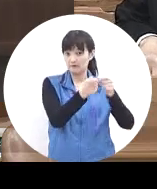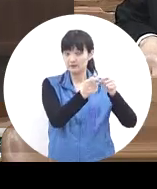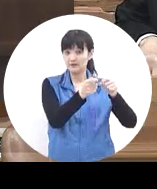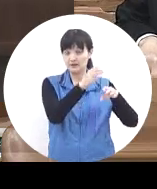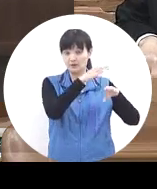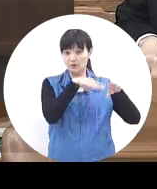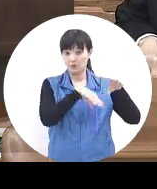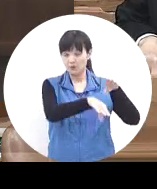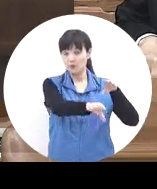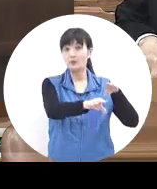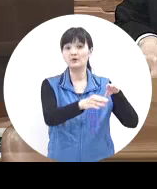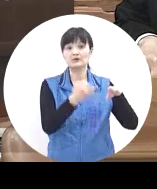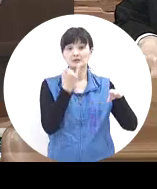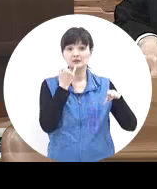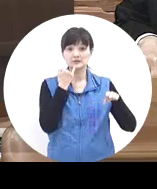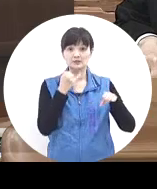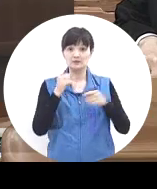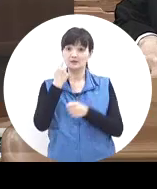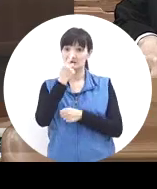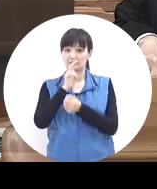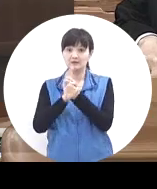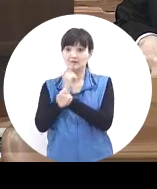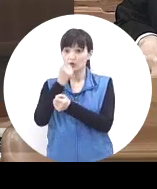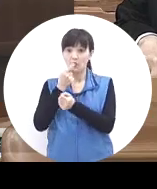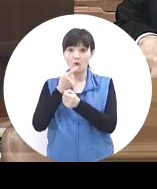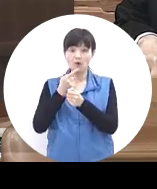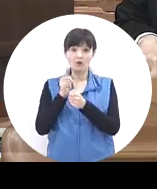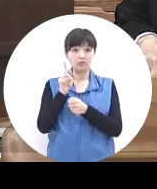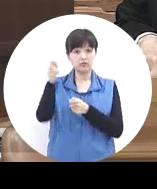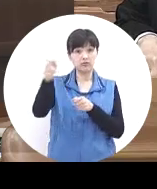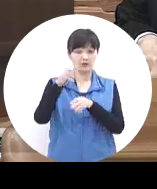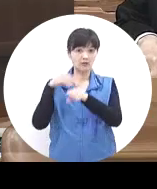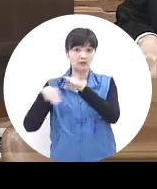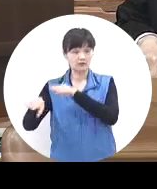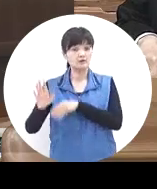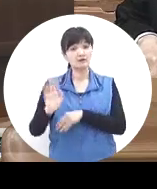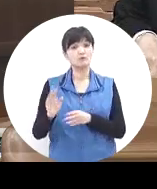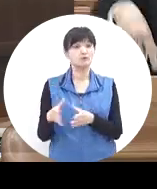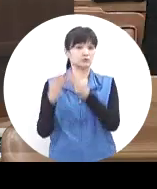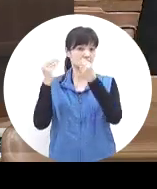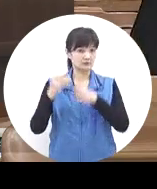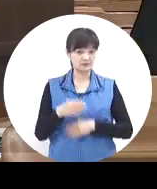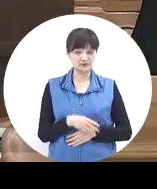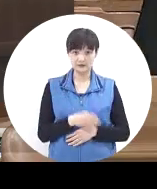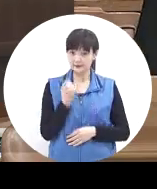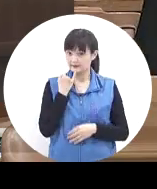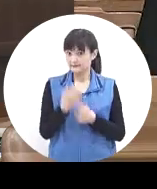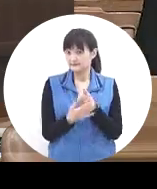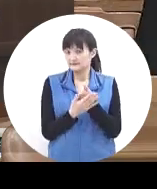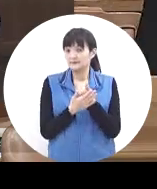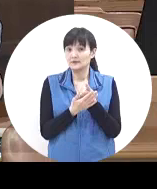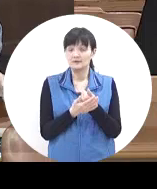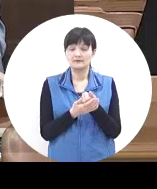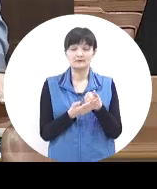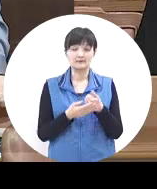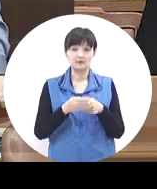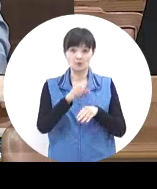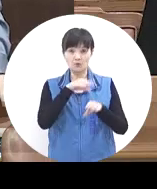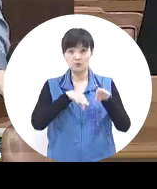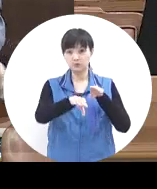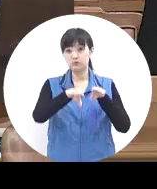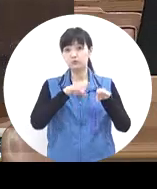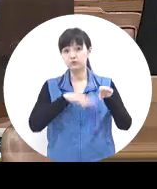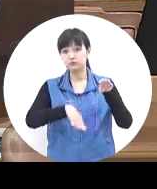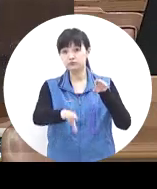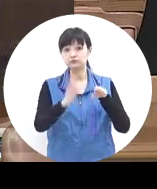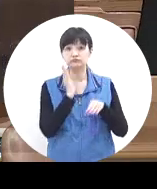可以分散30%的林口车辆， 没有错， 好， 没有错， 好不好？所以我们适当的考量， 我们要用从上位来看嘛，不能只看林口，不能